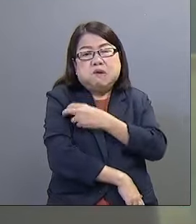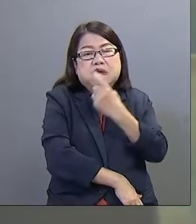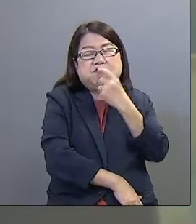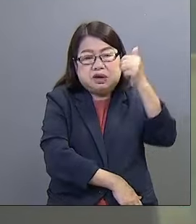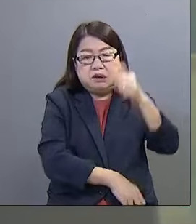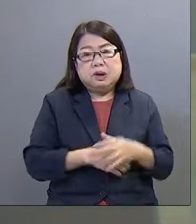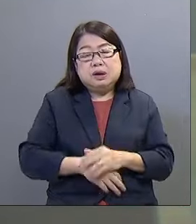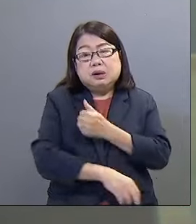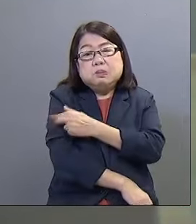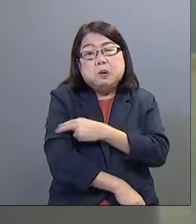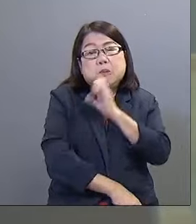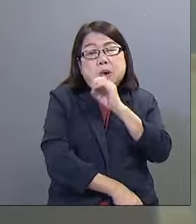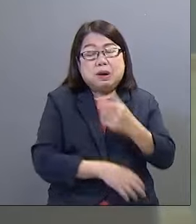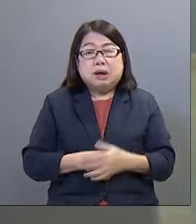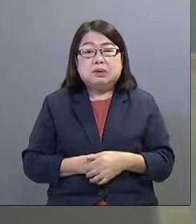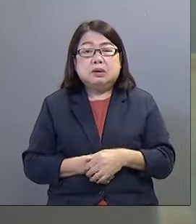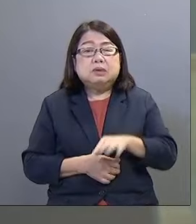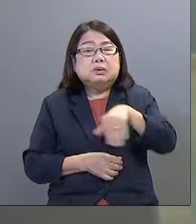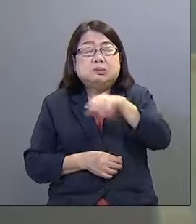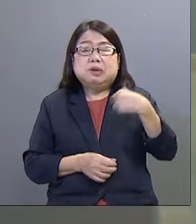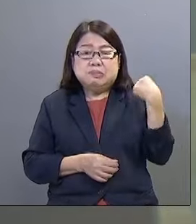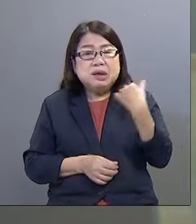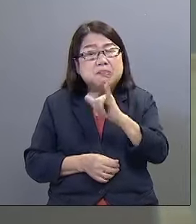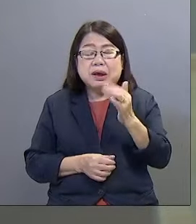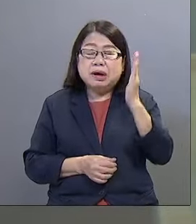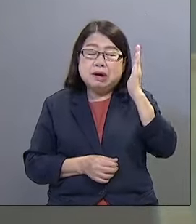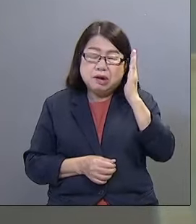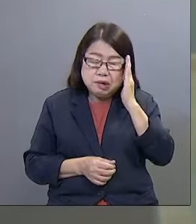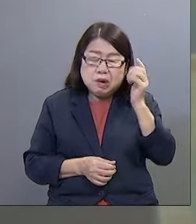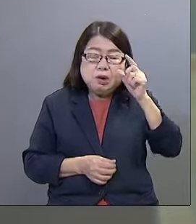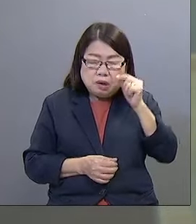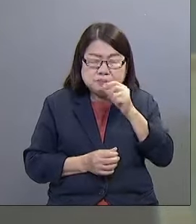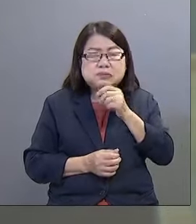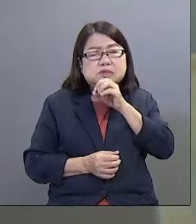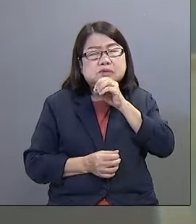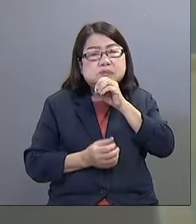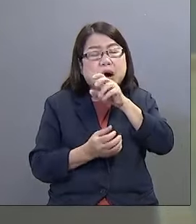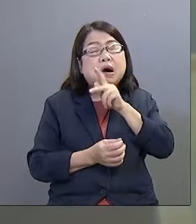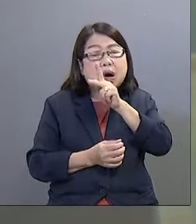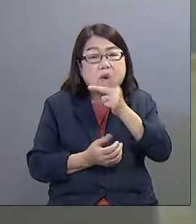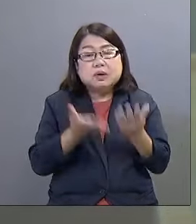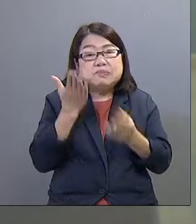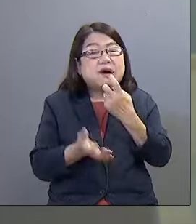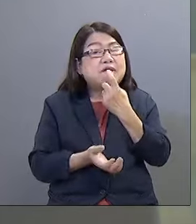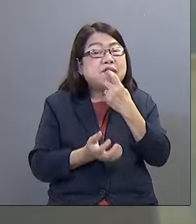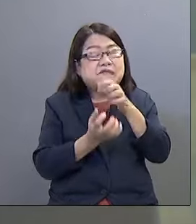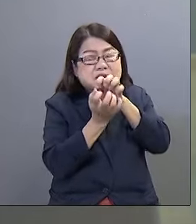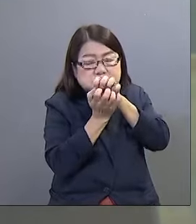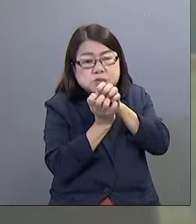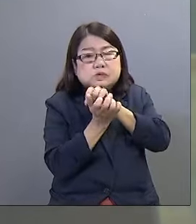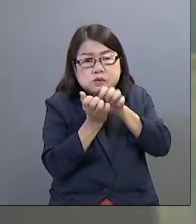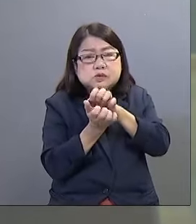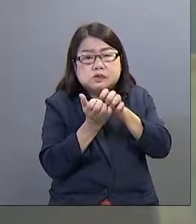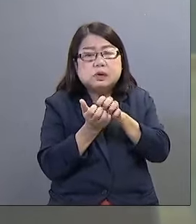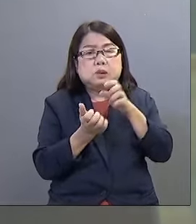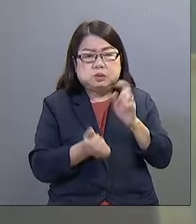ุหมอได้เรียนไปคือภาวานอนกัศัน ในเรื่องขทางธฐตกรรัเอง็อีหนึ่สามในการรักษาแต่ใหก็ตามต้องาหมอเพ